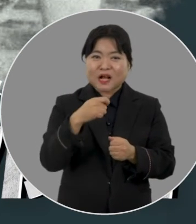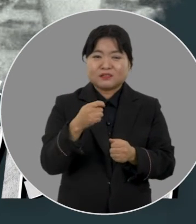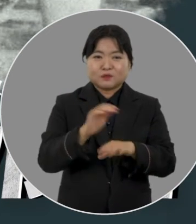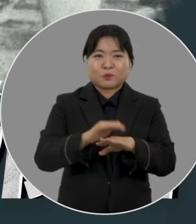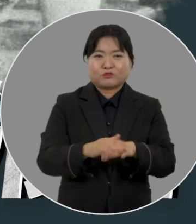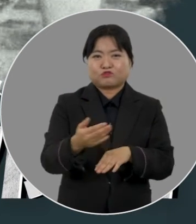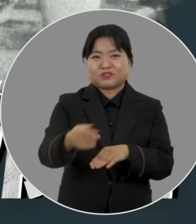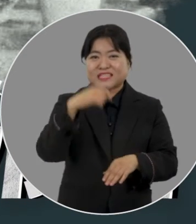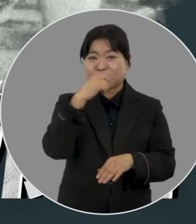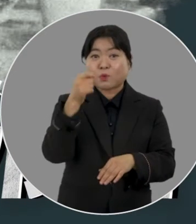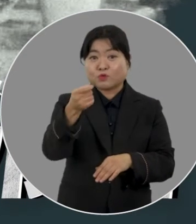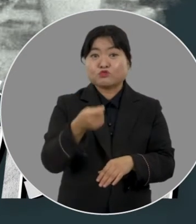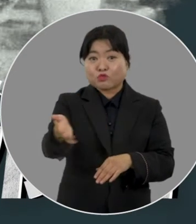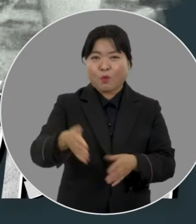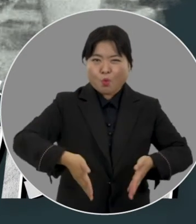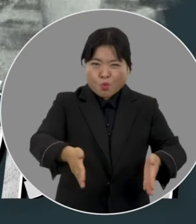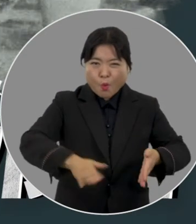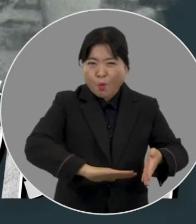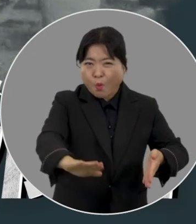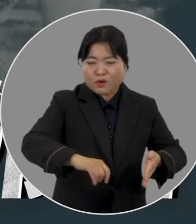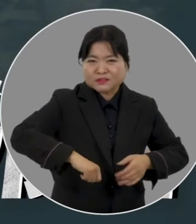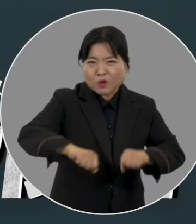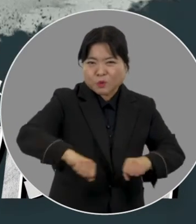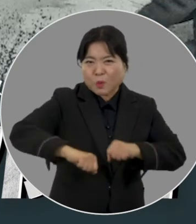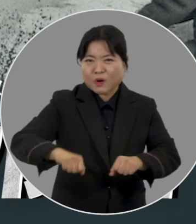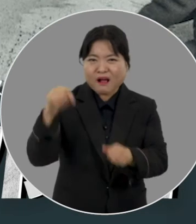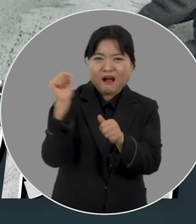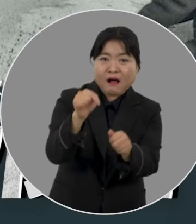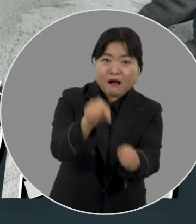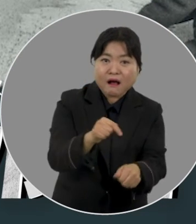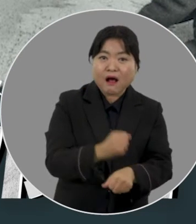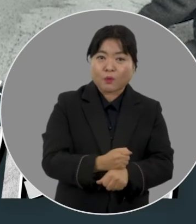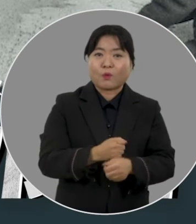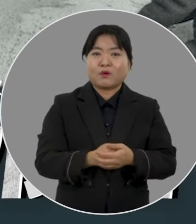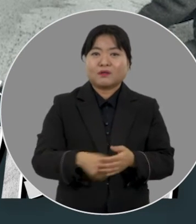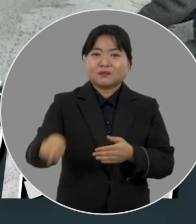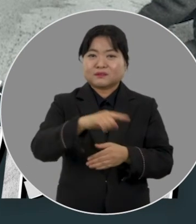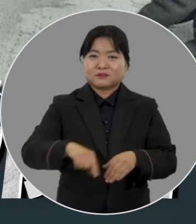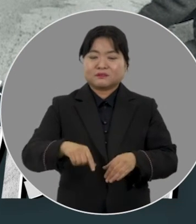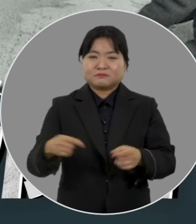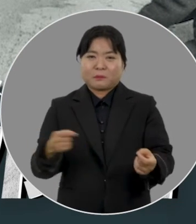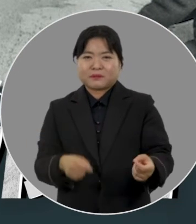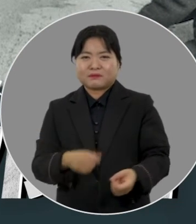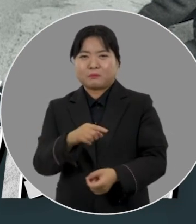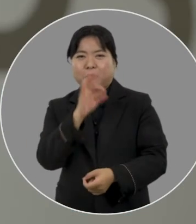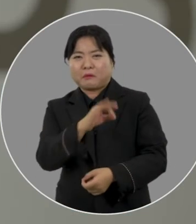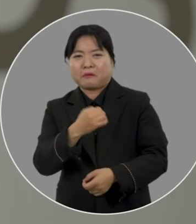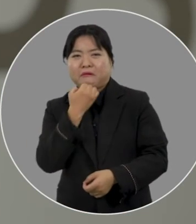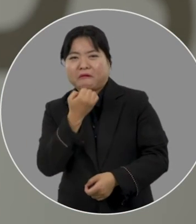주죠. 그리고 이 그 도로 청소를 하게끔 하고 옆에서부터 그냥 즐겁게